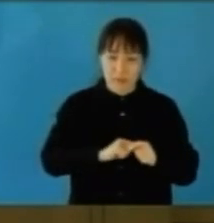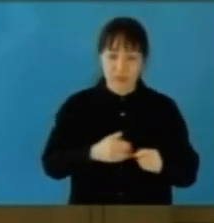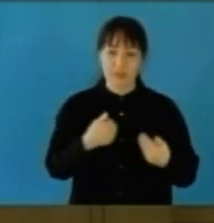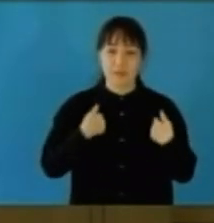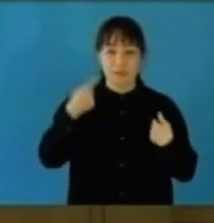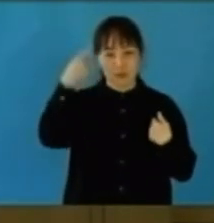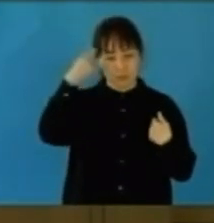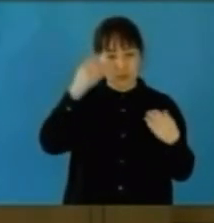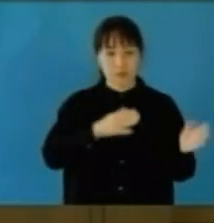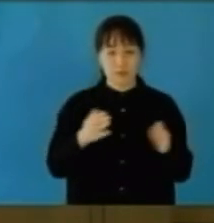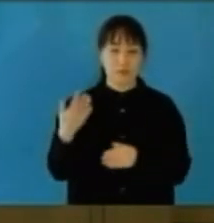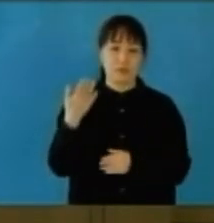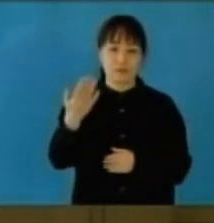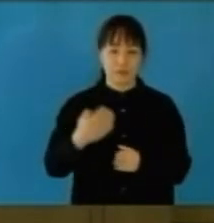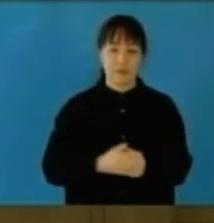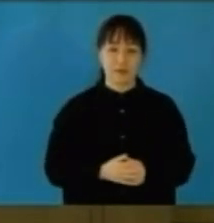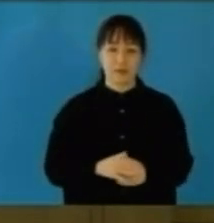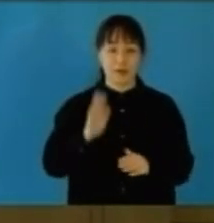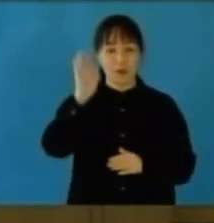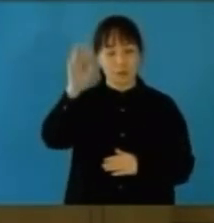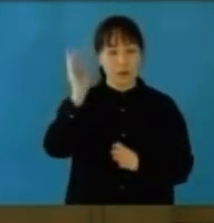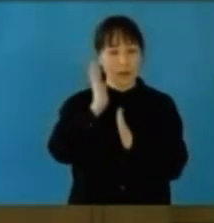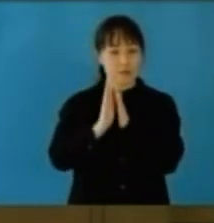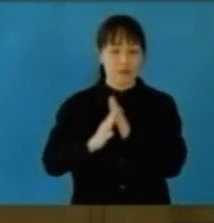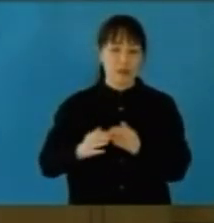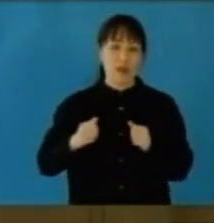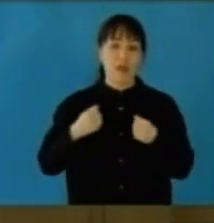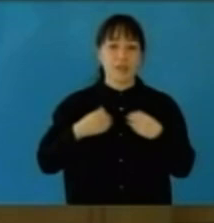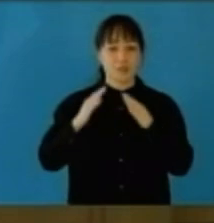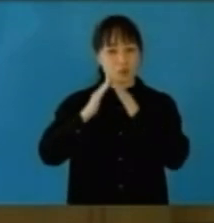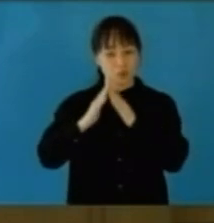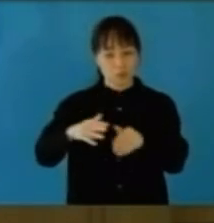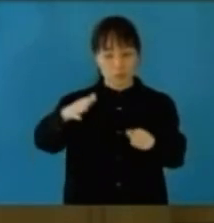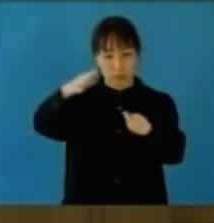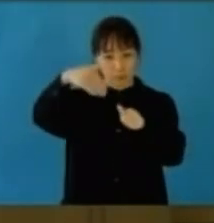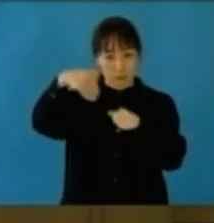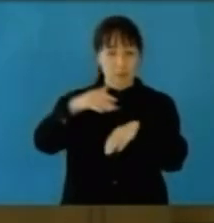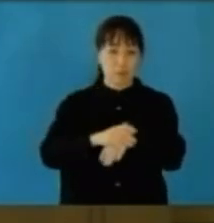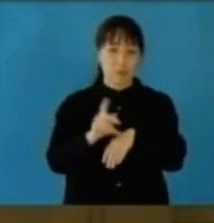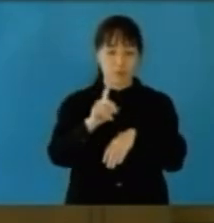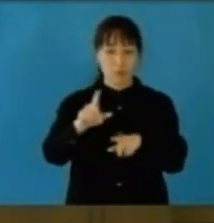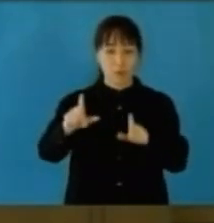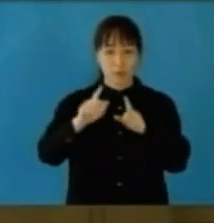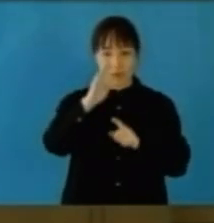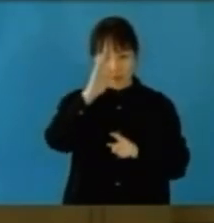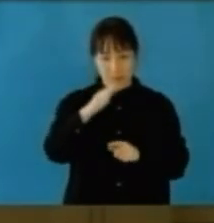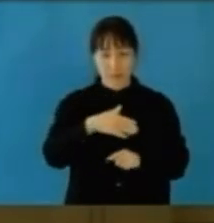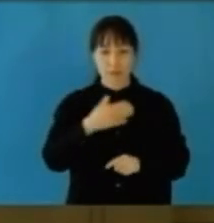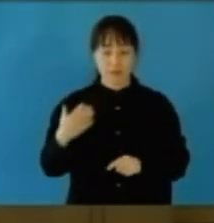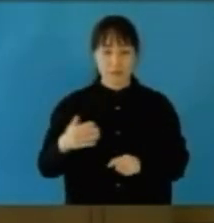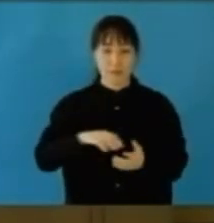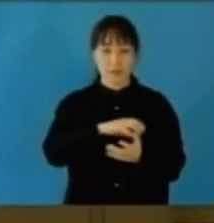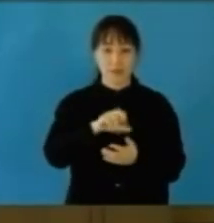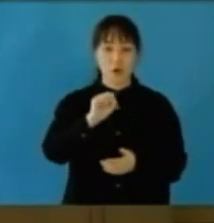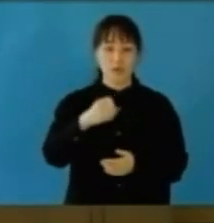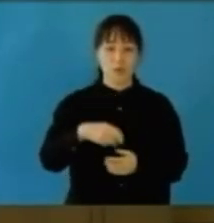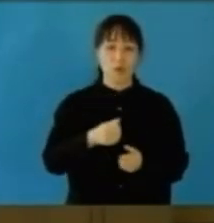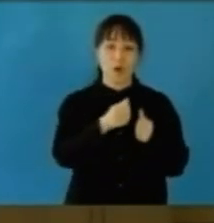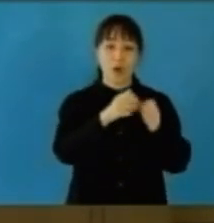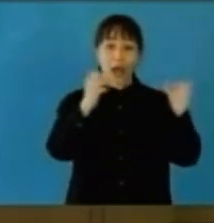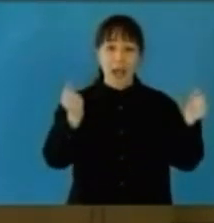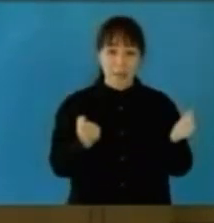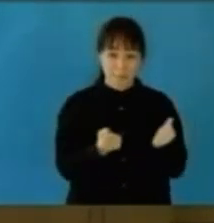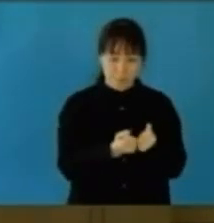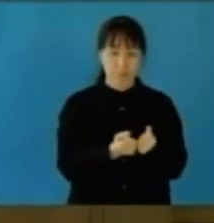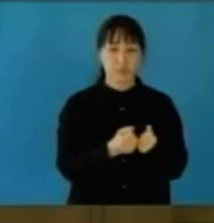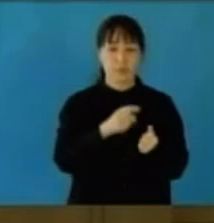こで伺います。今後の県としての合宿の誘致について、具体的にお答えください。 次に、薩摩おいどんカップについてですが、今年の2